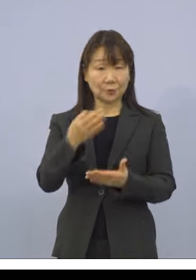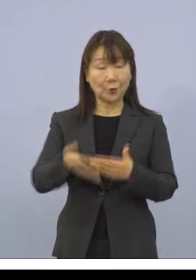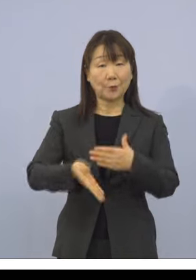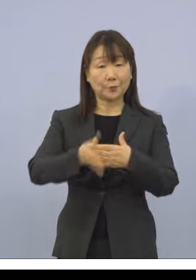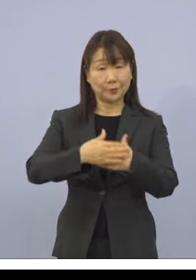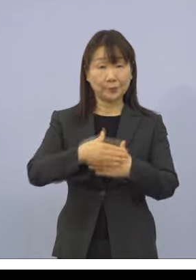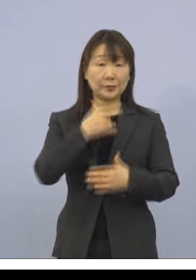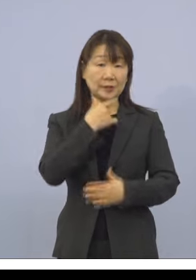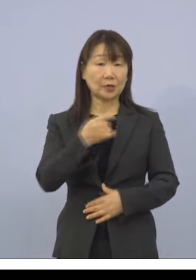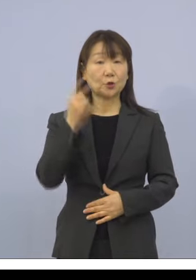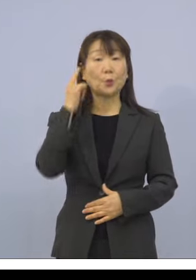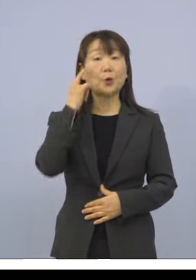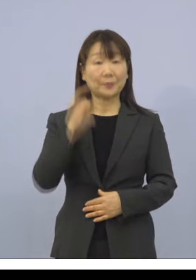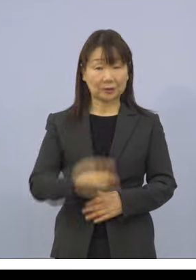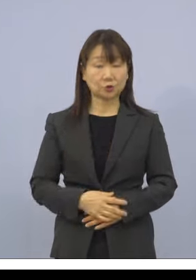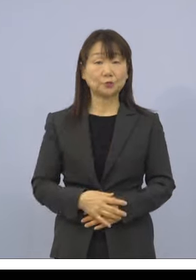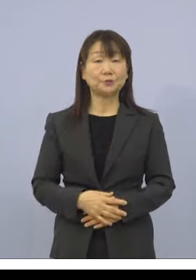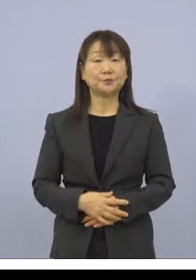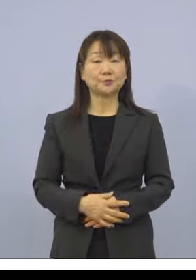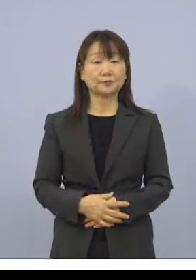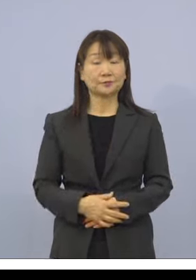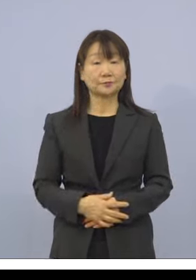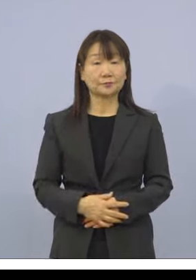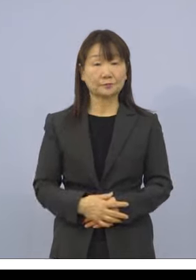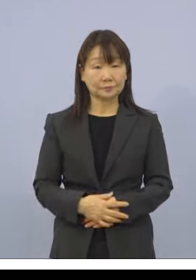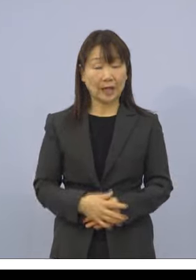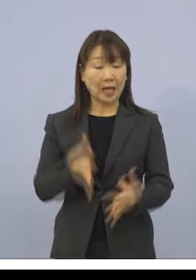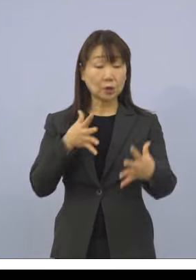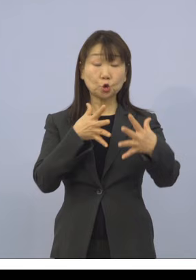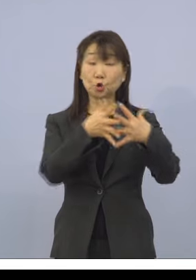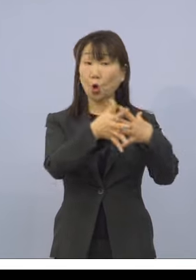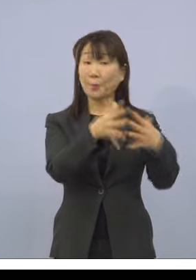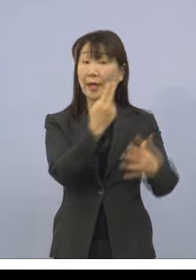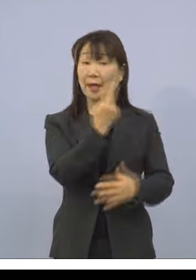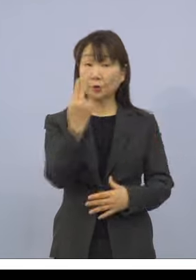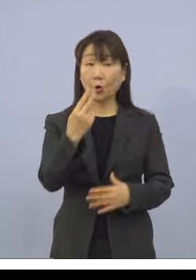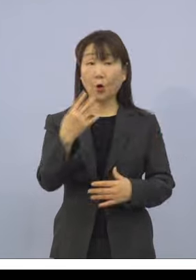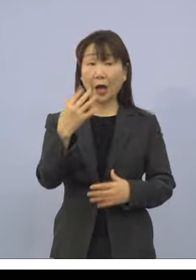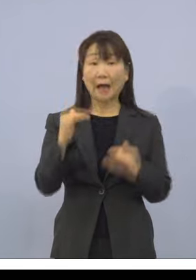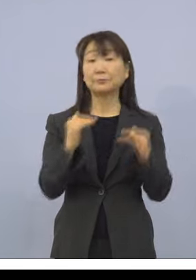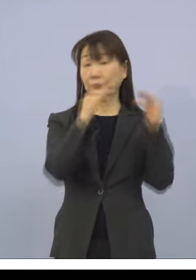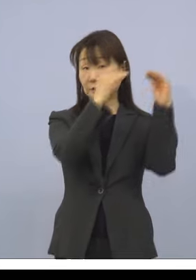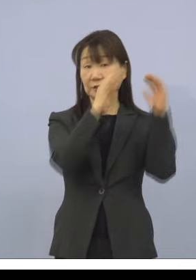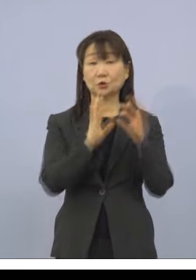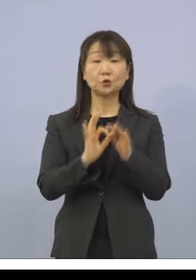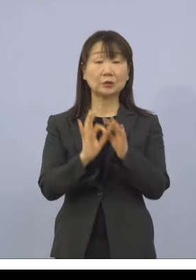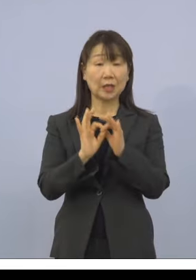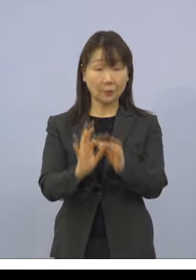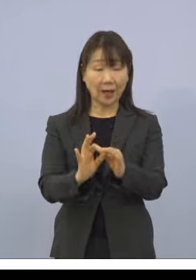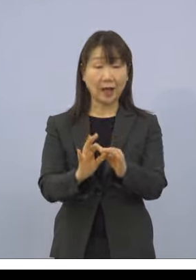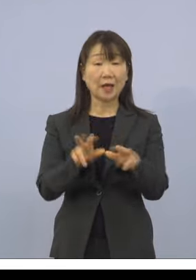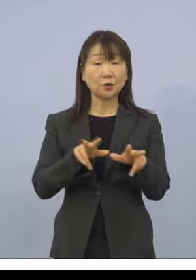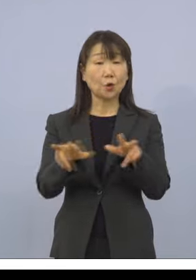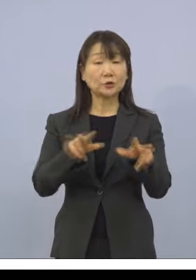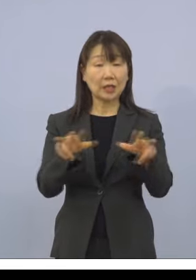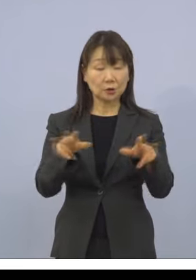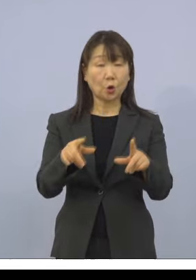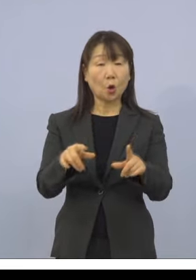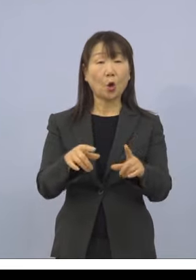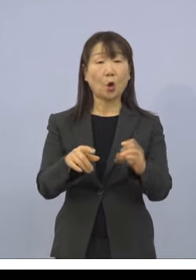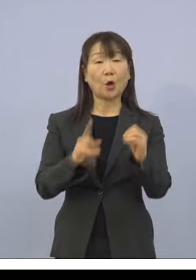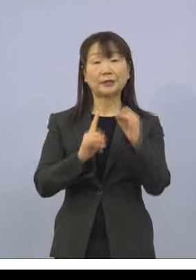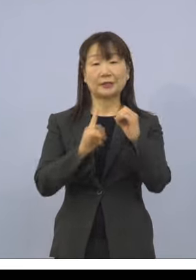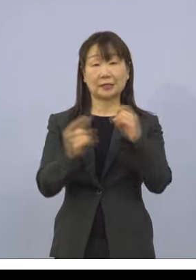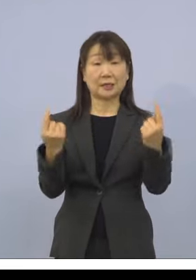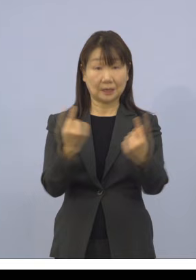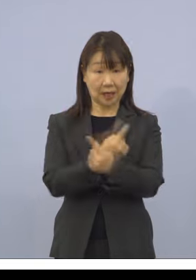思っております。で、透明度アップにつきましてはですね、まあ、これはやはり行政の DX 化という